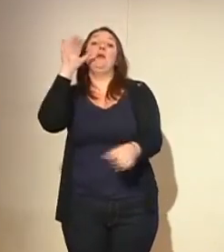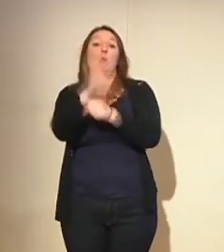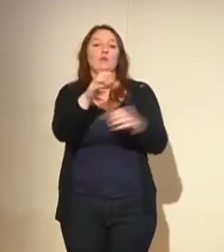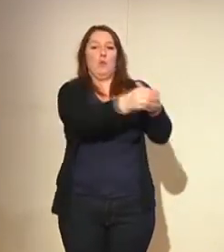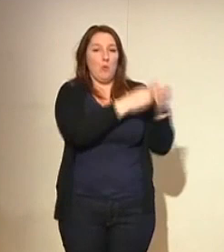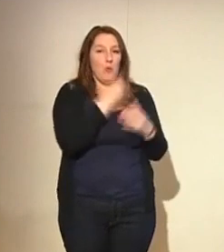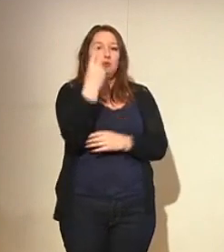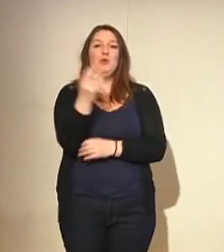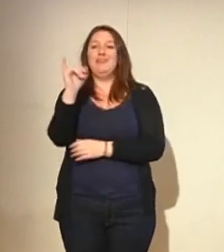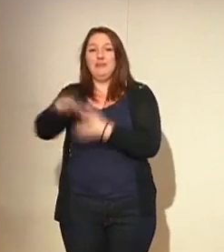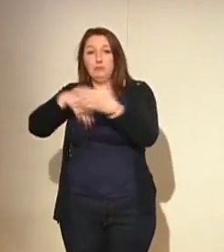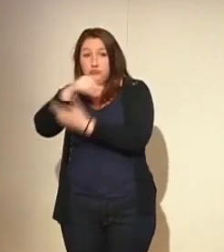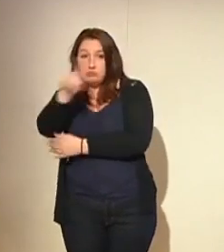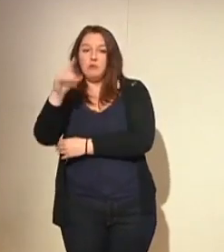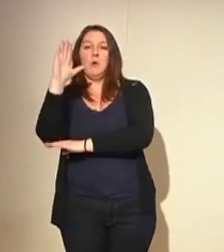UMP